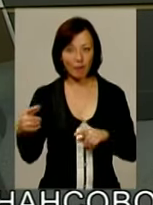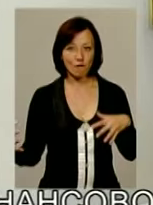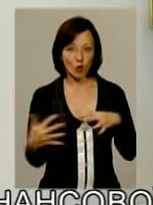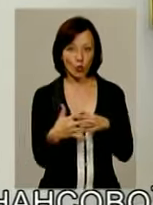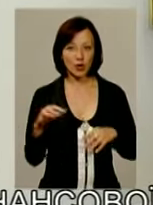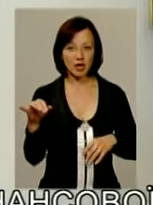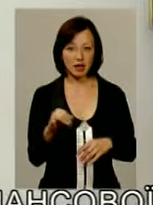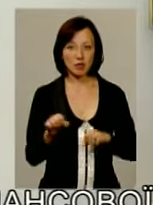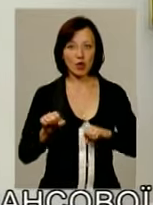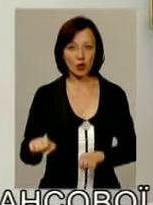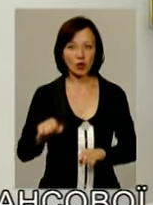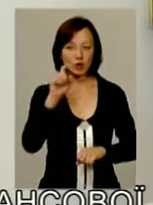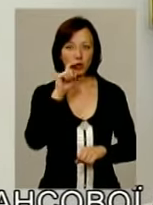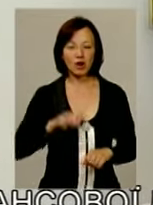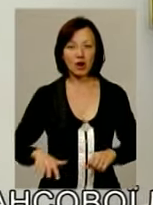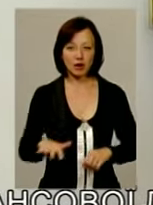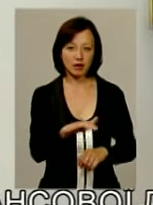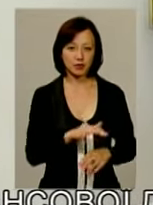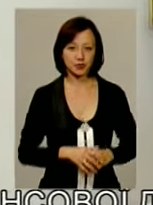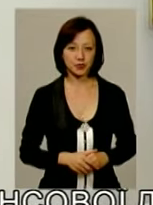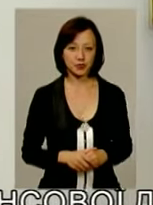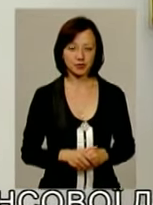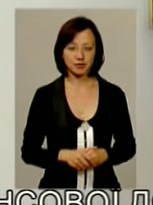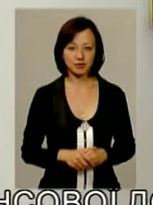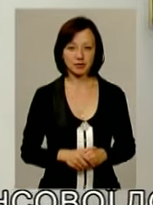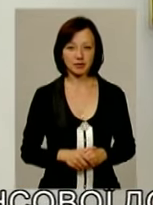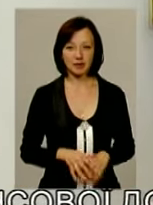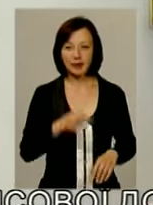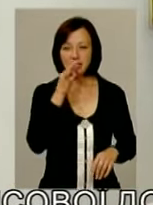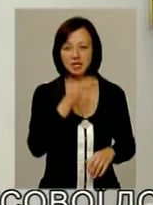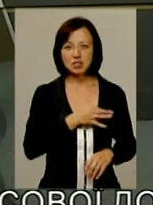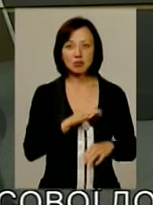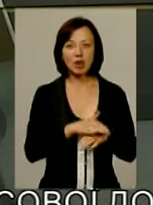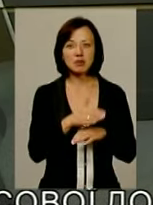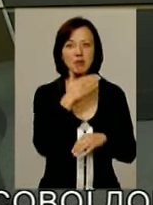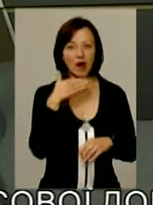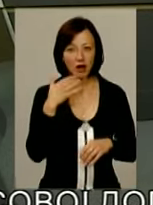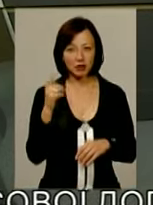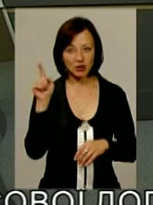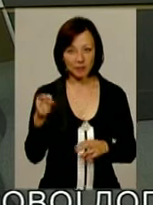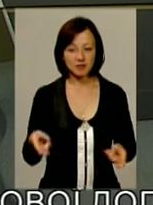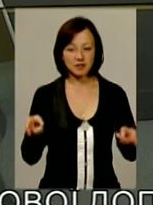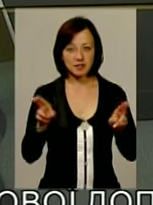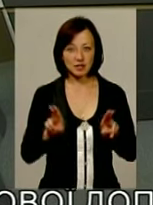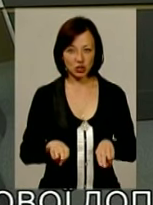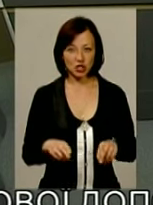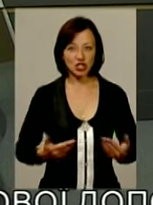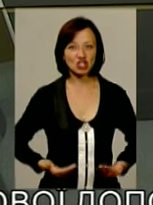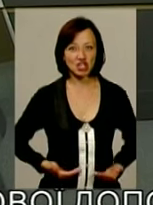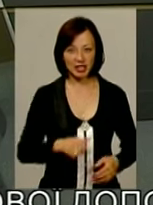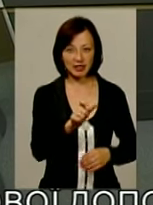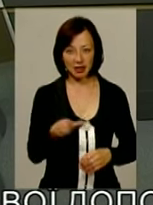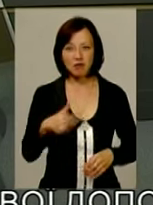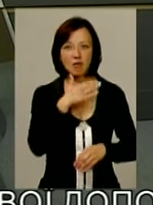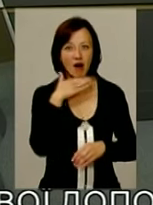воюють і боронять державу нашу, її цілісність. Скажіть, будь ласка, чи багато там взагалі залишилося жителів? Я так розумію, що